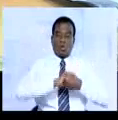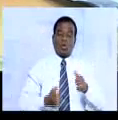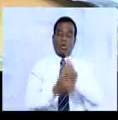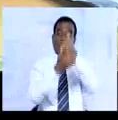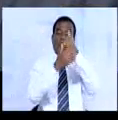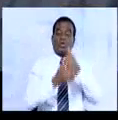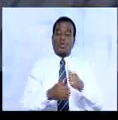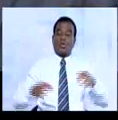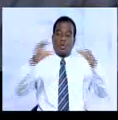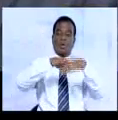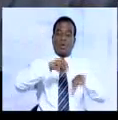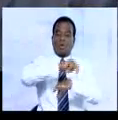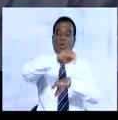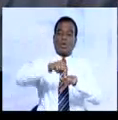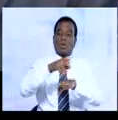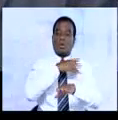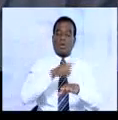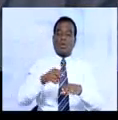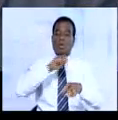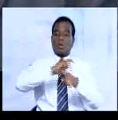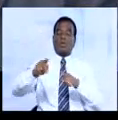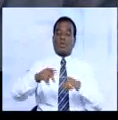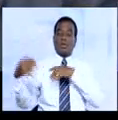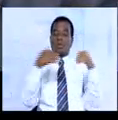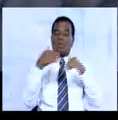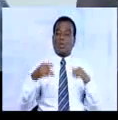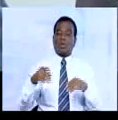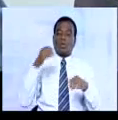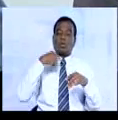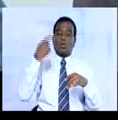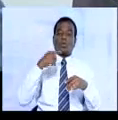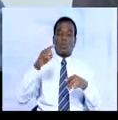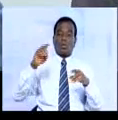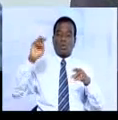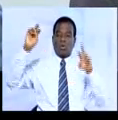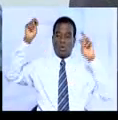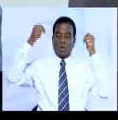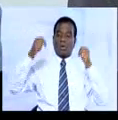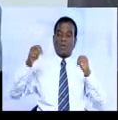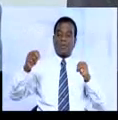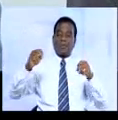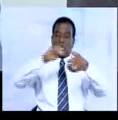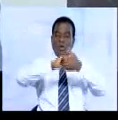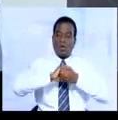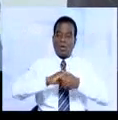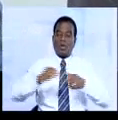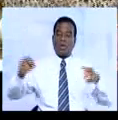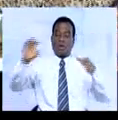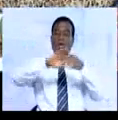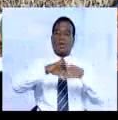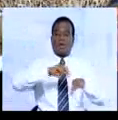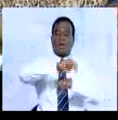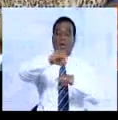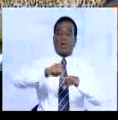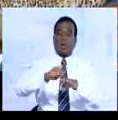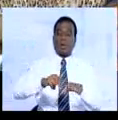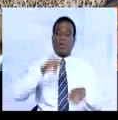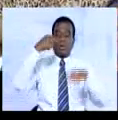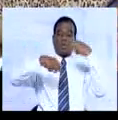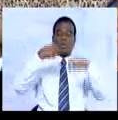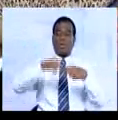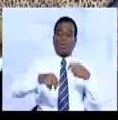la réconciliation nationale et les victimes de guerre, d'où le thème choisi, Solidarité et réconciliation nationale, la